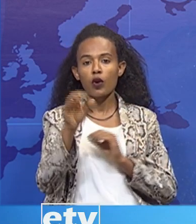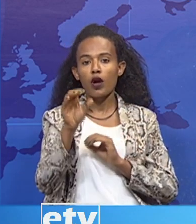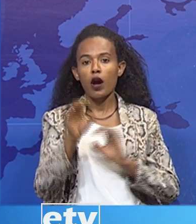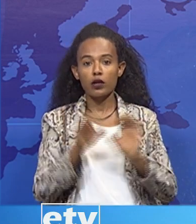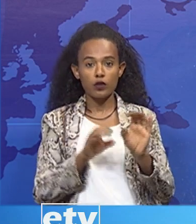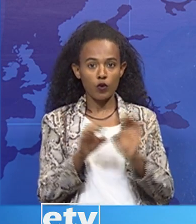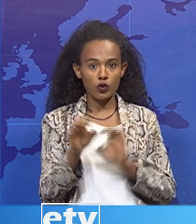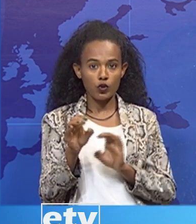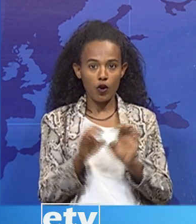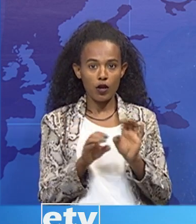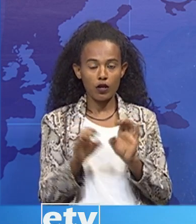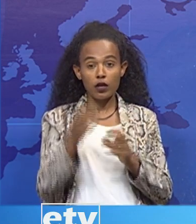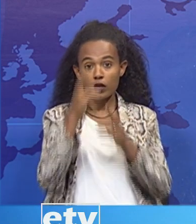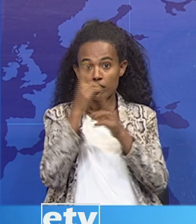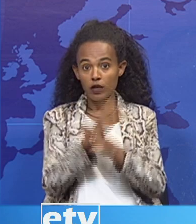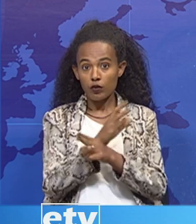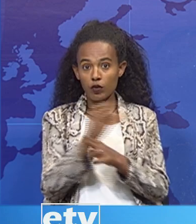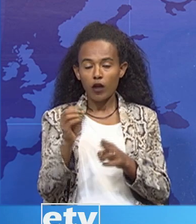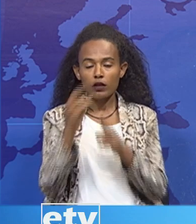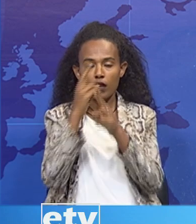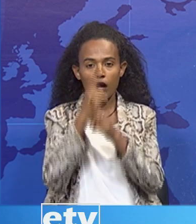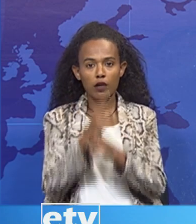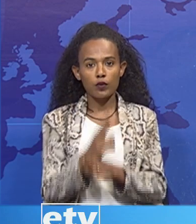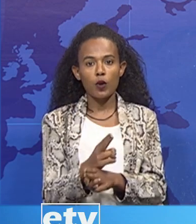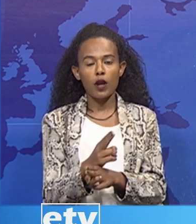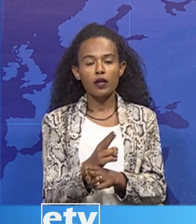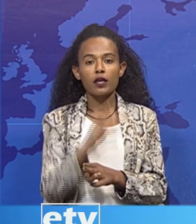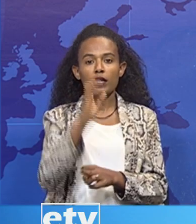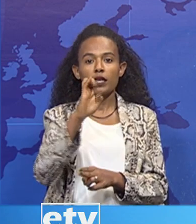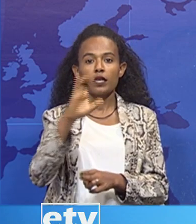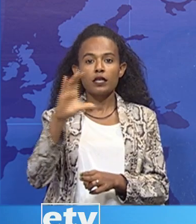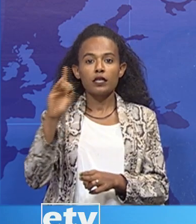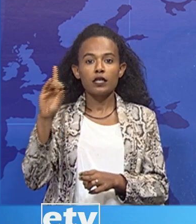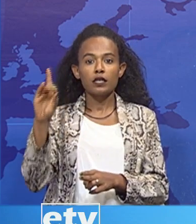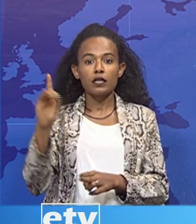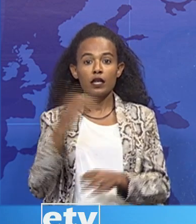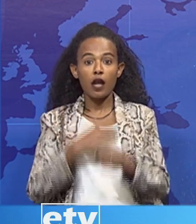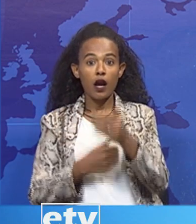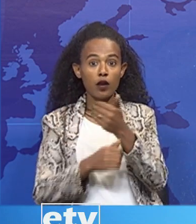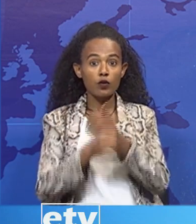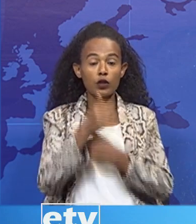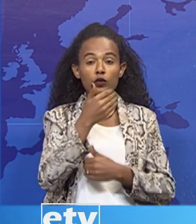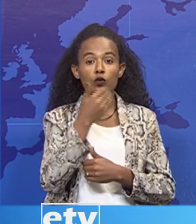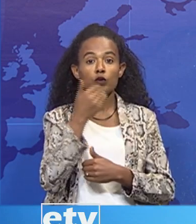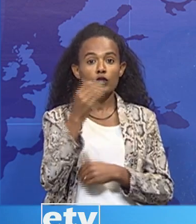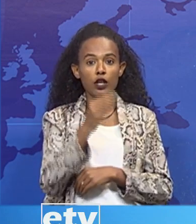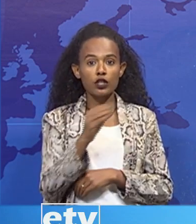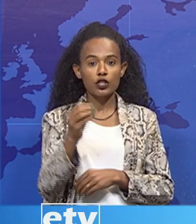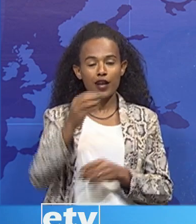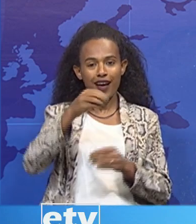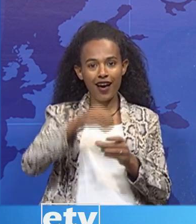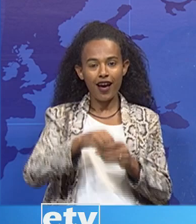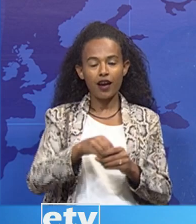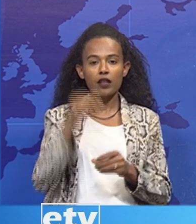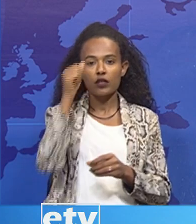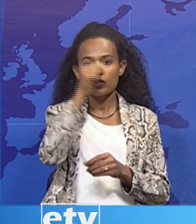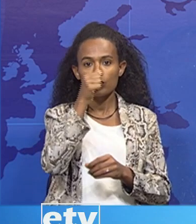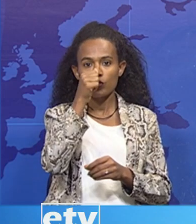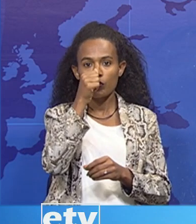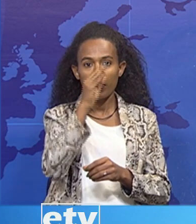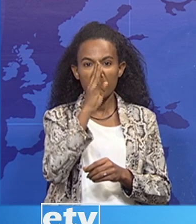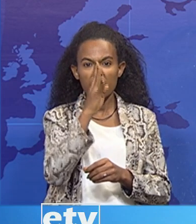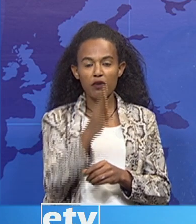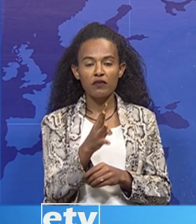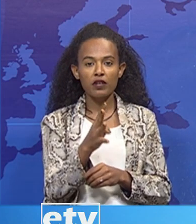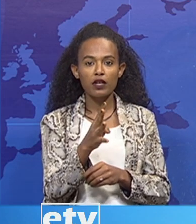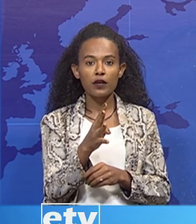አድርጓቸዋል። ክብራትና ክብራን ኢሲዲዲ ለአካል ጉዳተኞች የተሻለችና አካታች ኢትዮጵያን